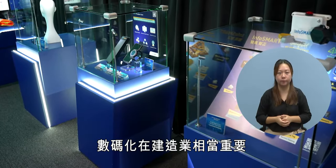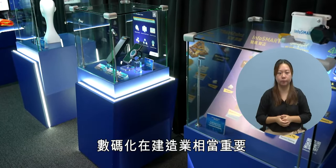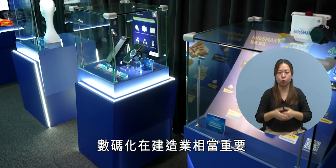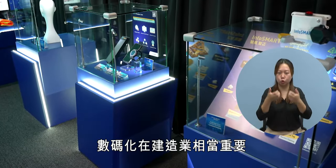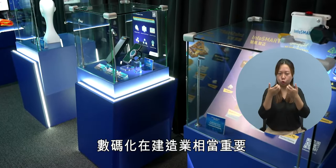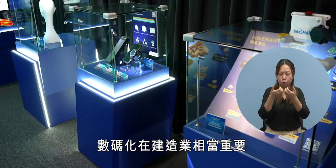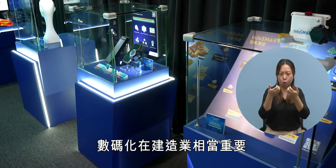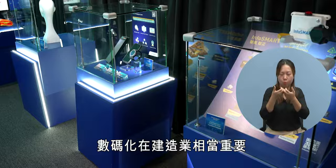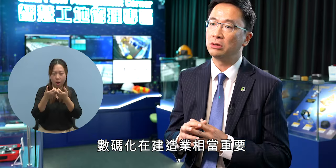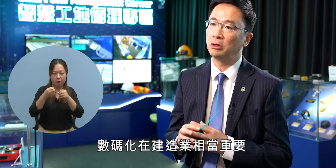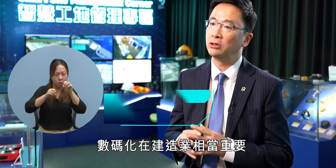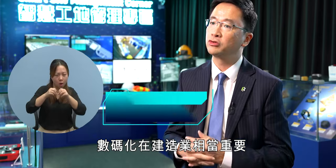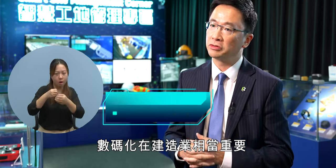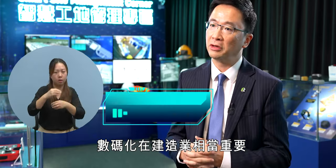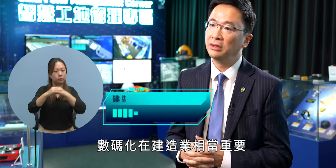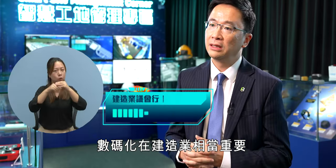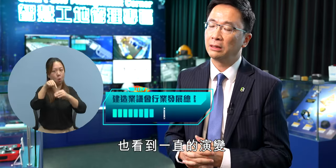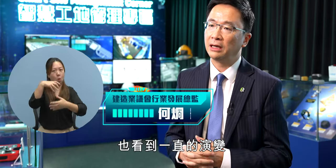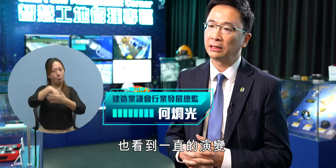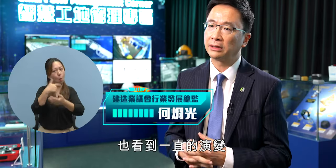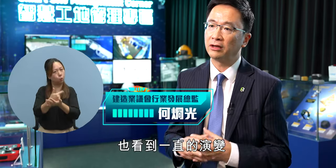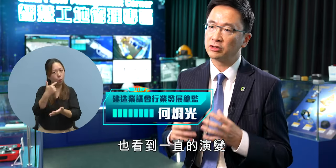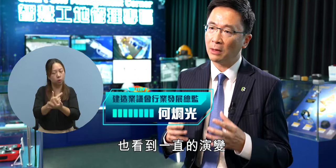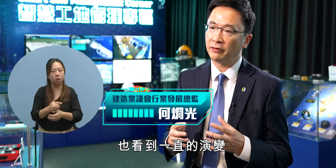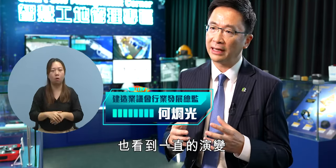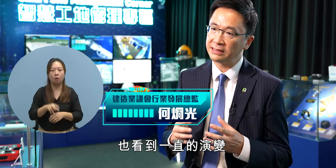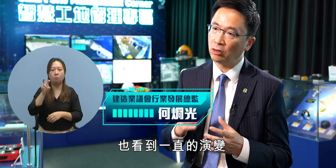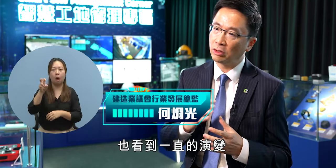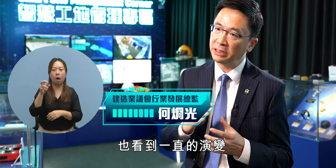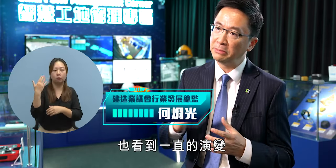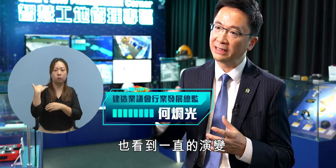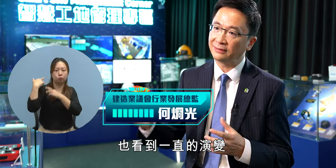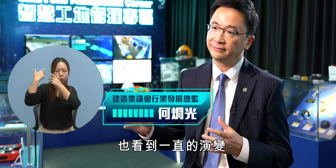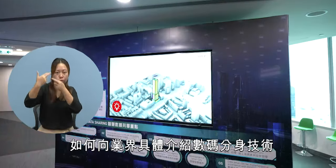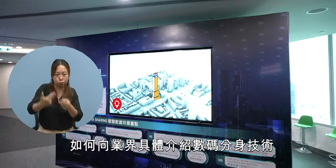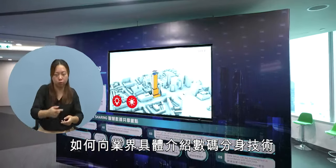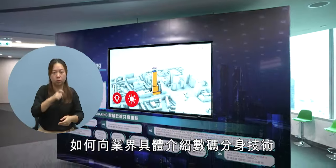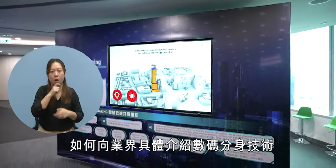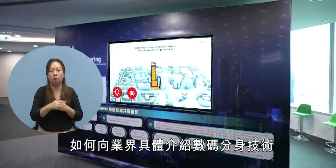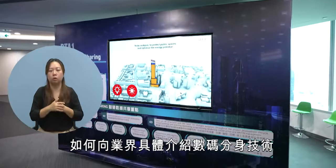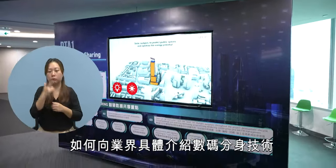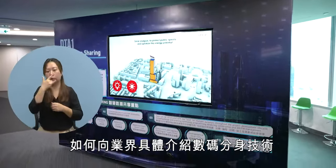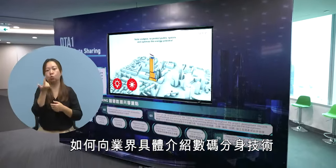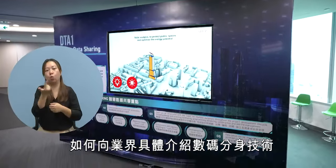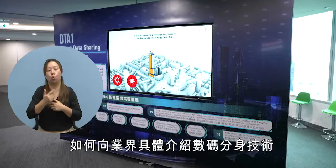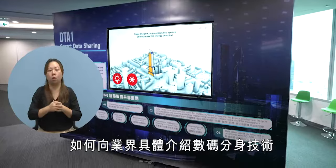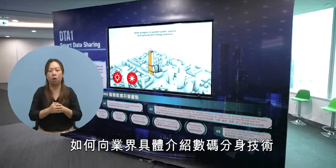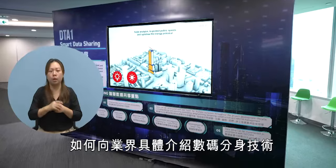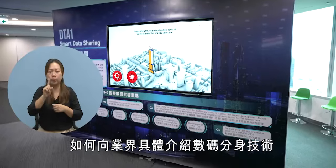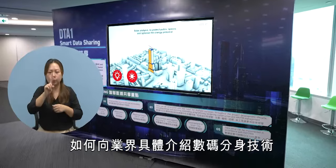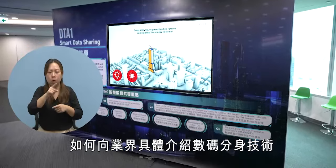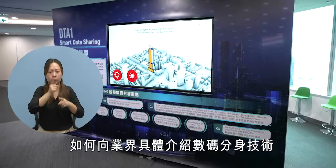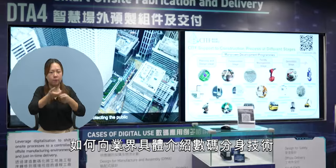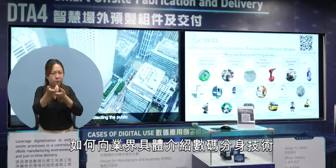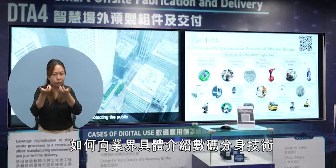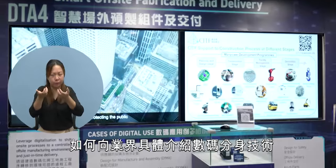数码化在建造业里面都很重要，也都看到数码化其实一直在演变。我们怎么可以具体将这个数码分